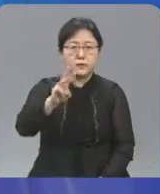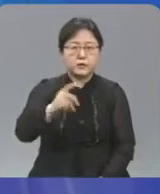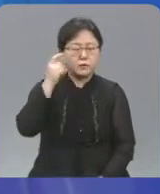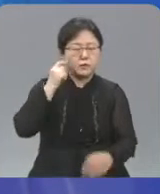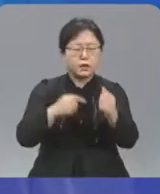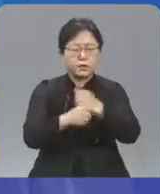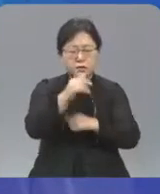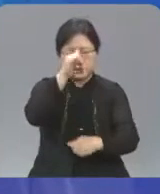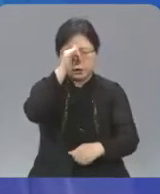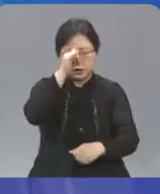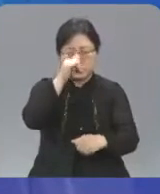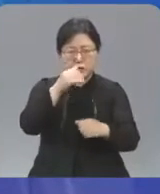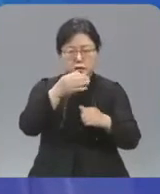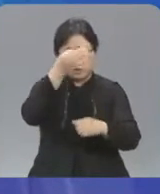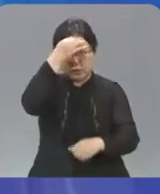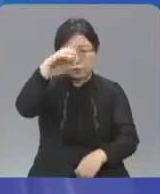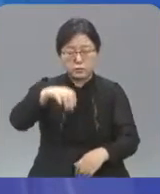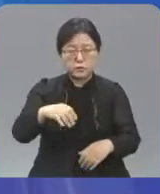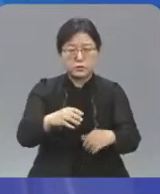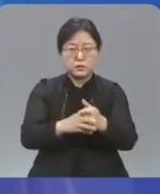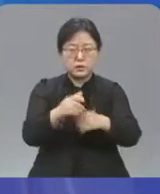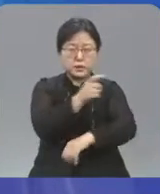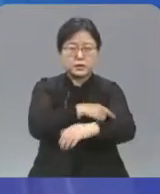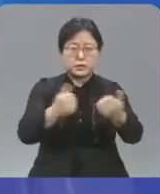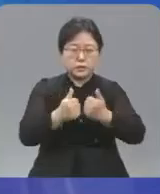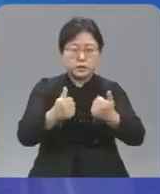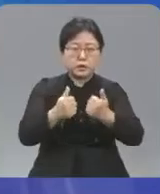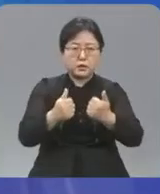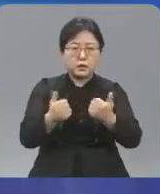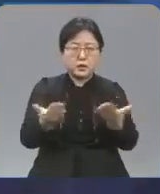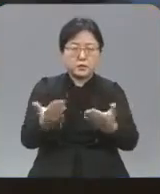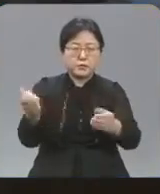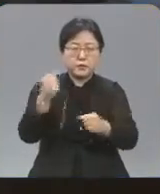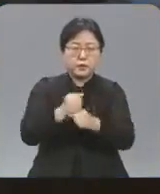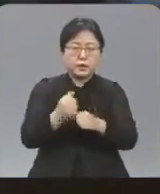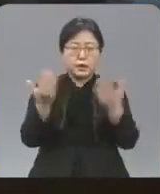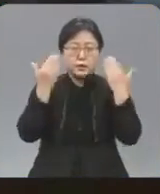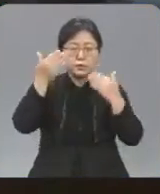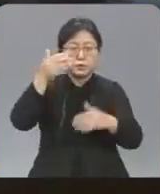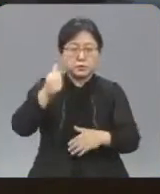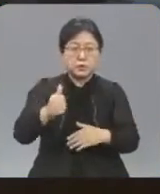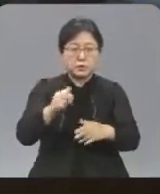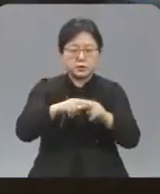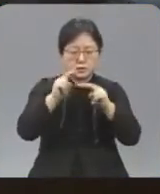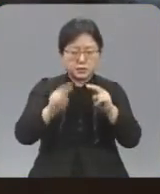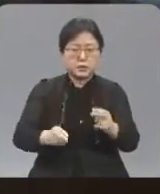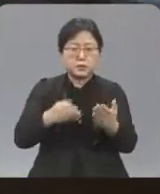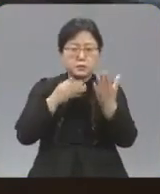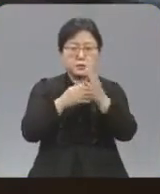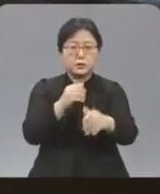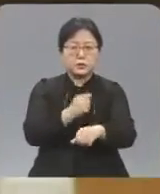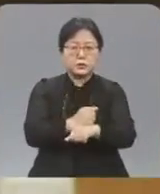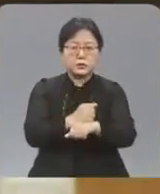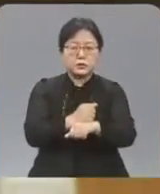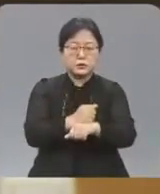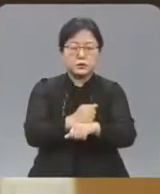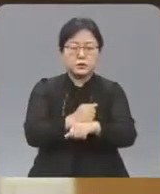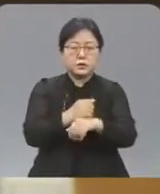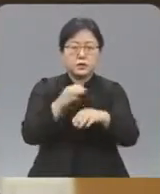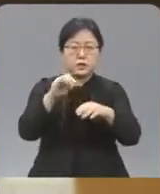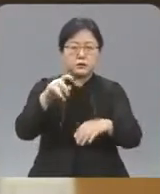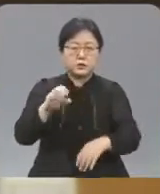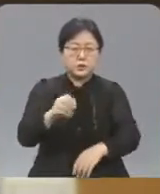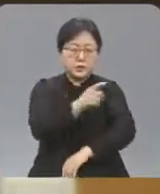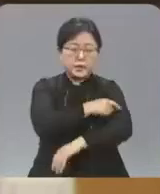광주과기원 이사회가 법원의 가처분 신청 인용 결정으로 직무에 복귀한 김기선 총장의 사임을 촉구했습니다. 임수경